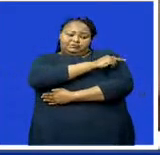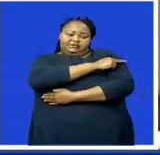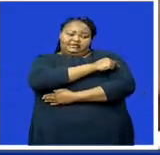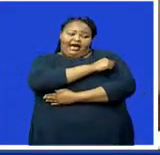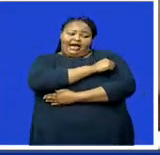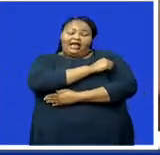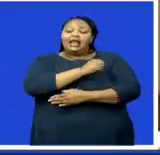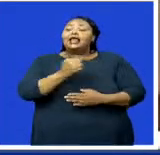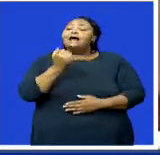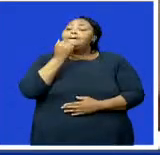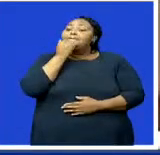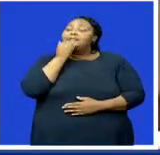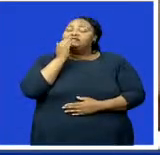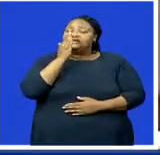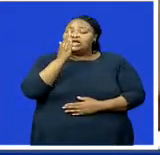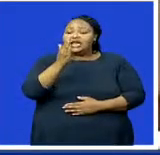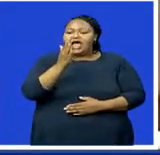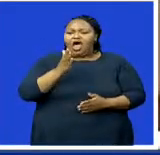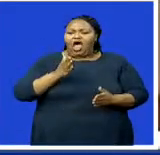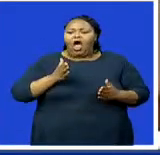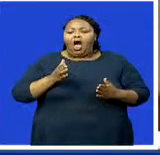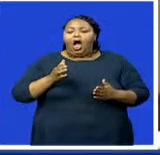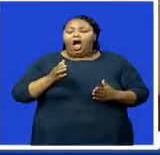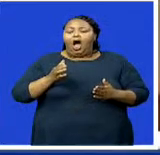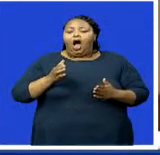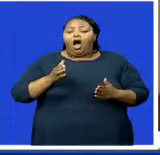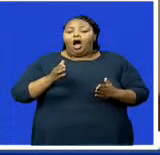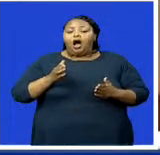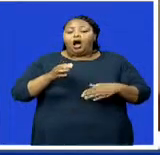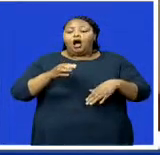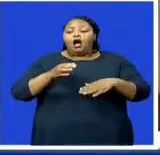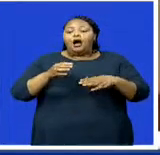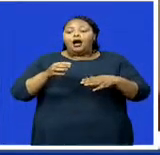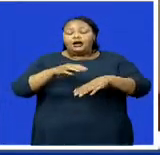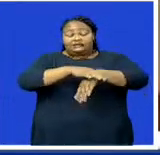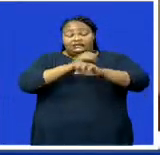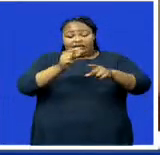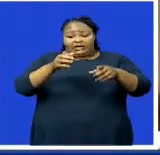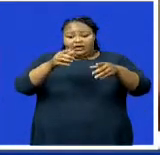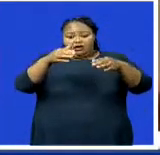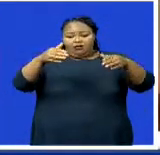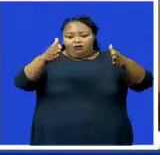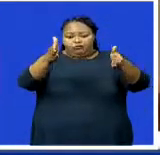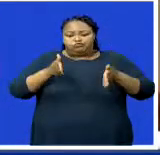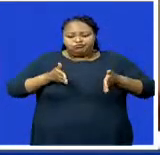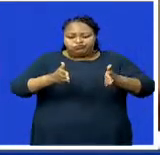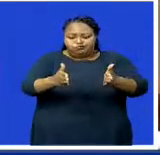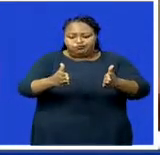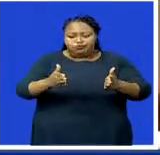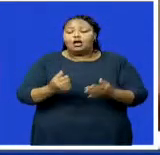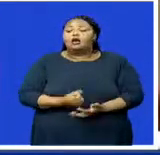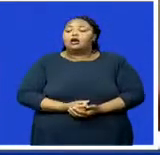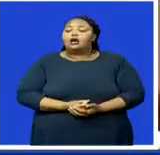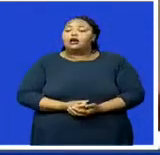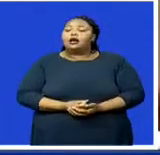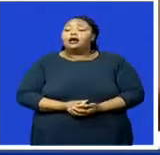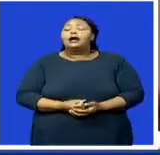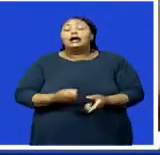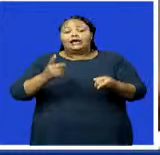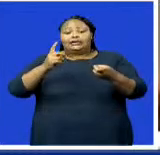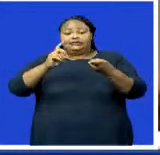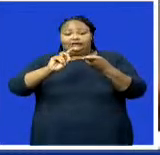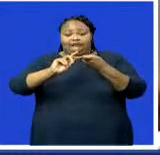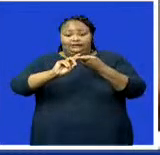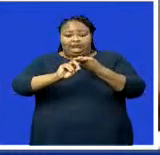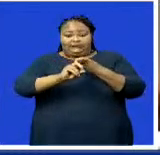lonke nakhona waphindze futhi wabuya Standard Bank wathi ke yena cha nathi sawufaka sigamu nathi safaka